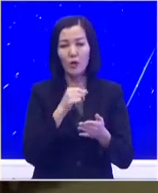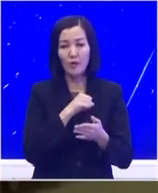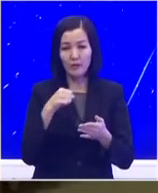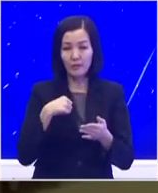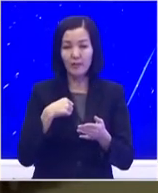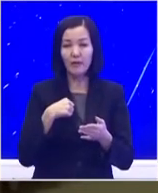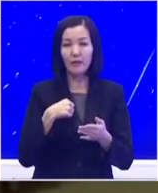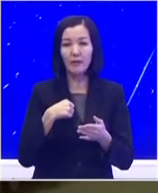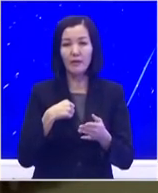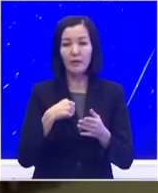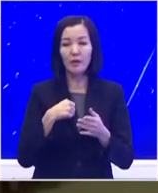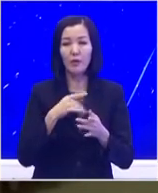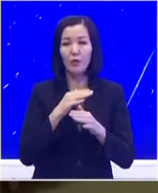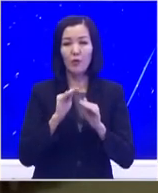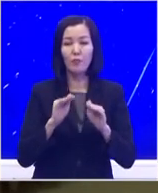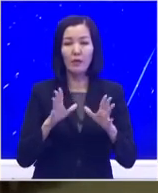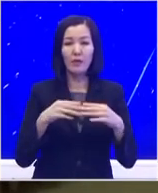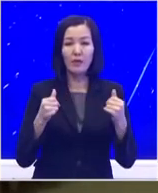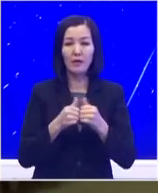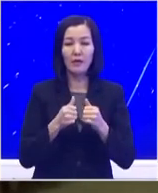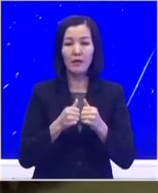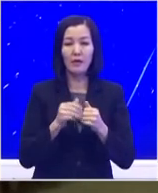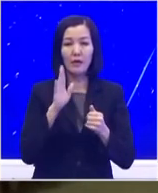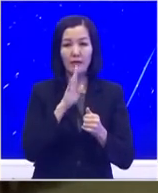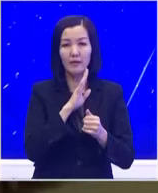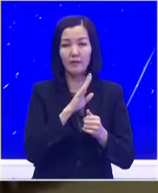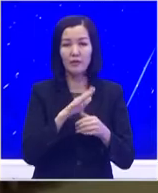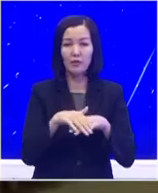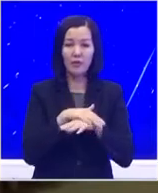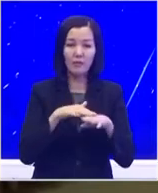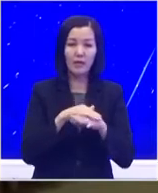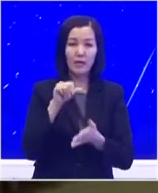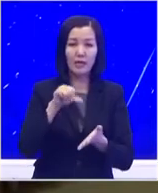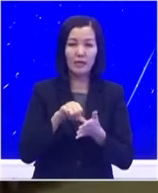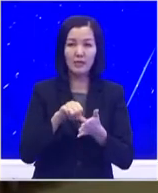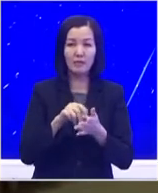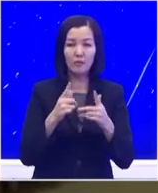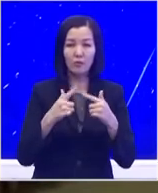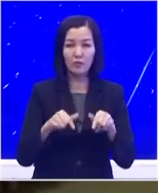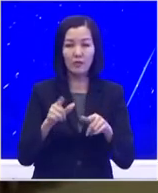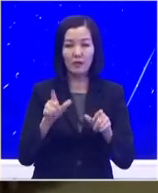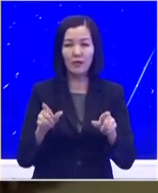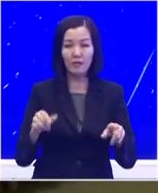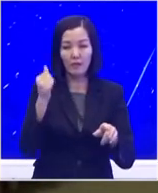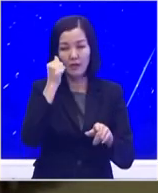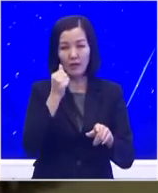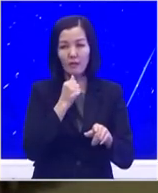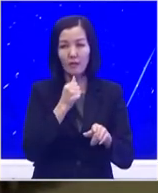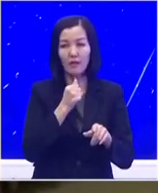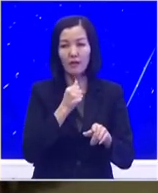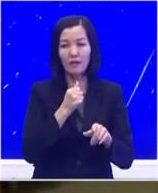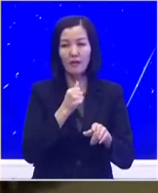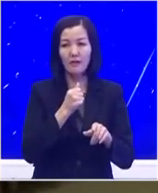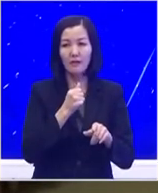болғандықтан осы жәрмеңке көрмеге ұйымдастыру қатыстым. Осы ұйымдастырғандарға көп рахмет. Не алдым бұл